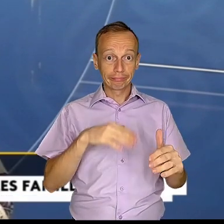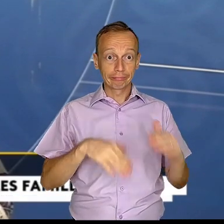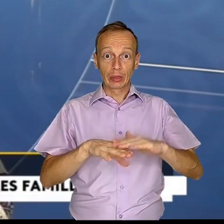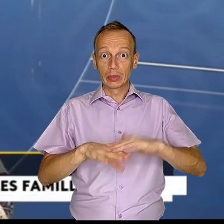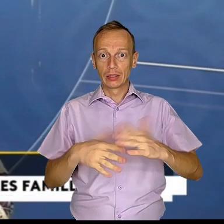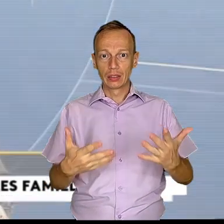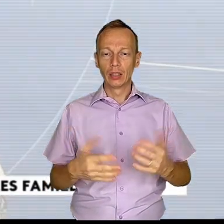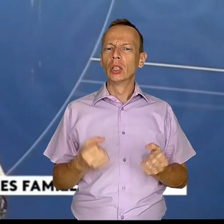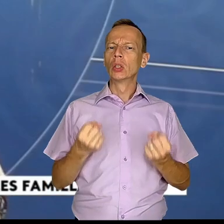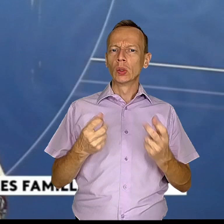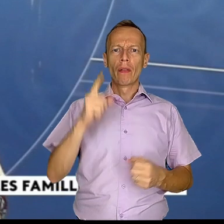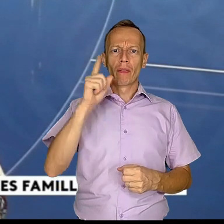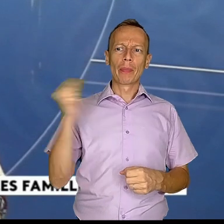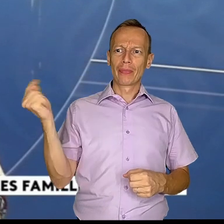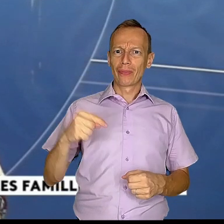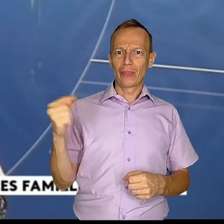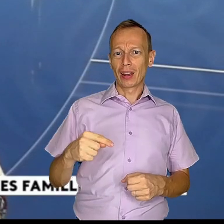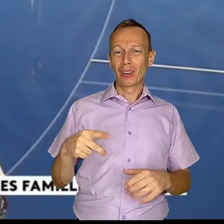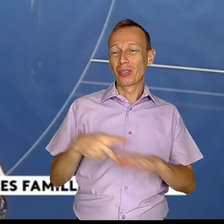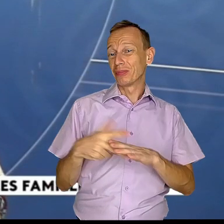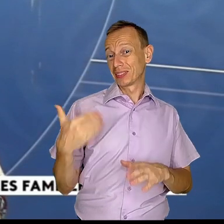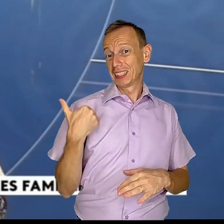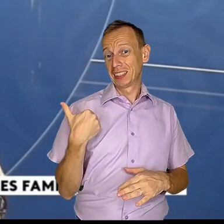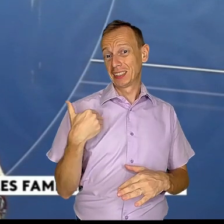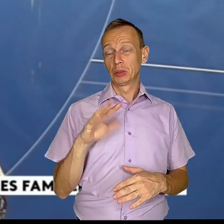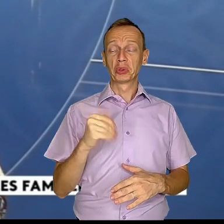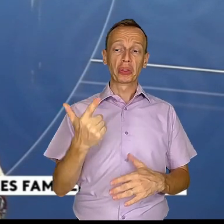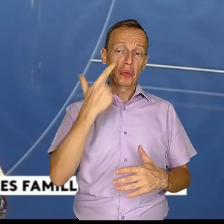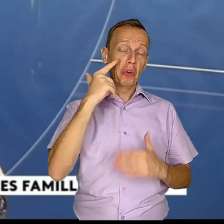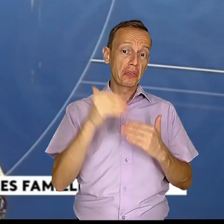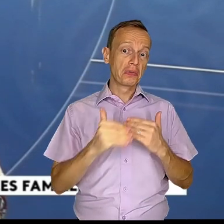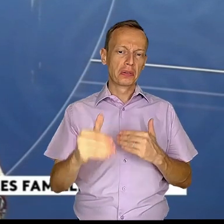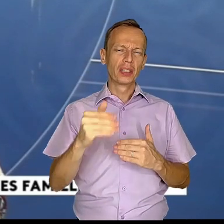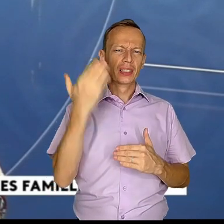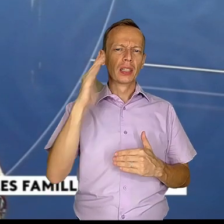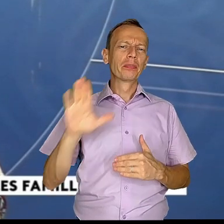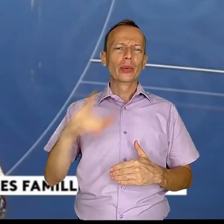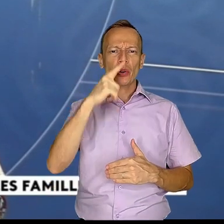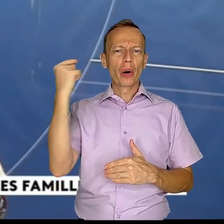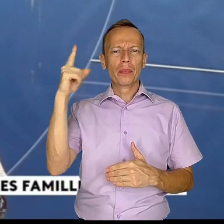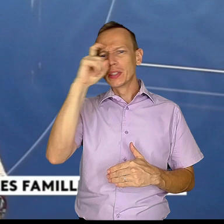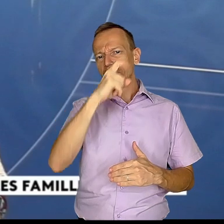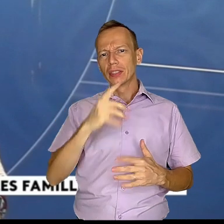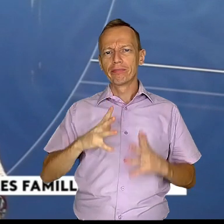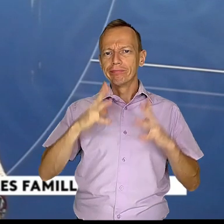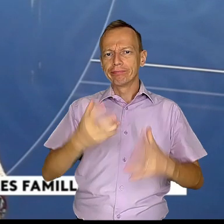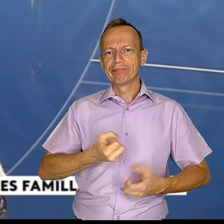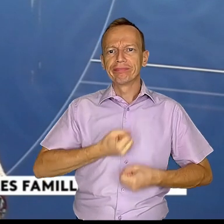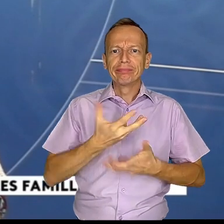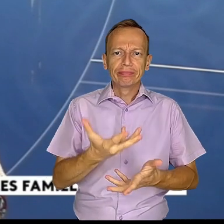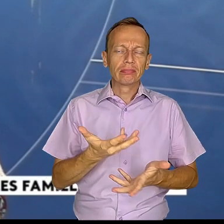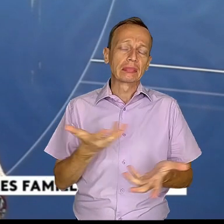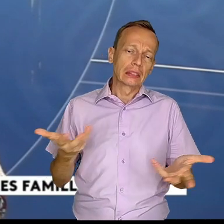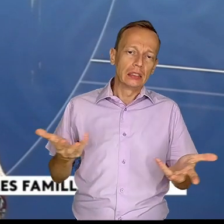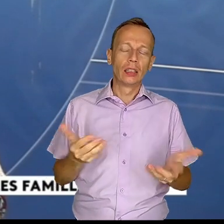quoi faire. Là, ça a été beaucoup des femmes pour le moment, mais ça vient juste de commencer. Alors, les hommes ont plus de mal à